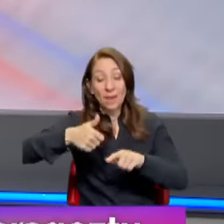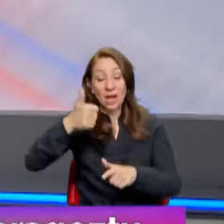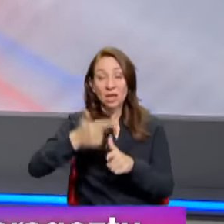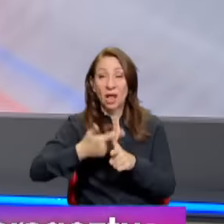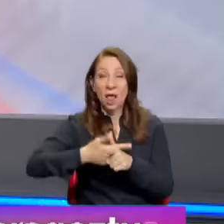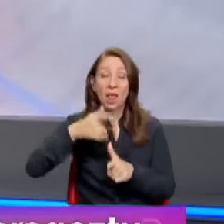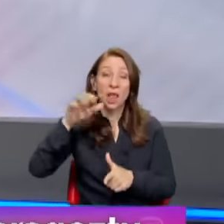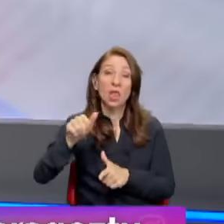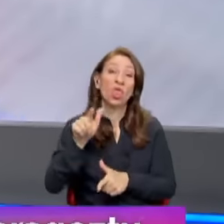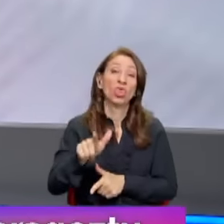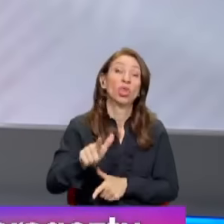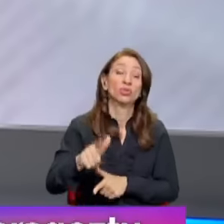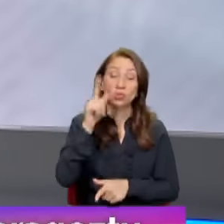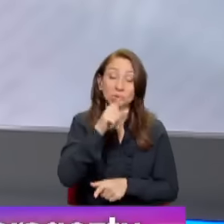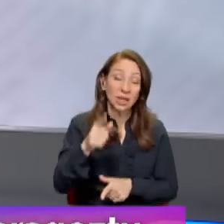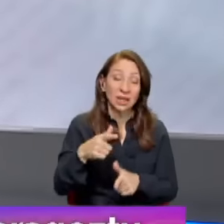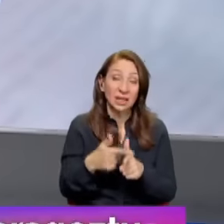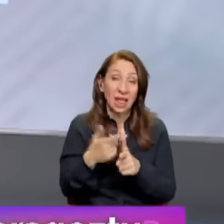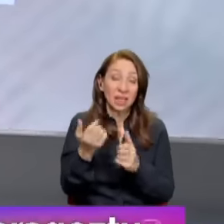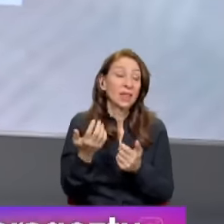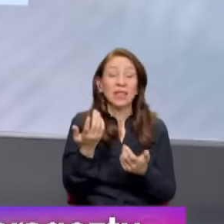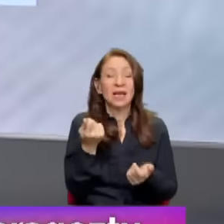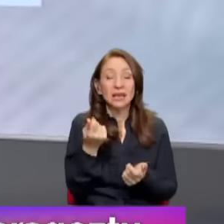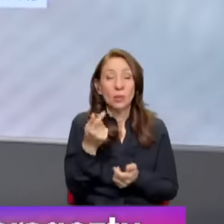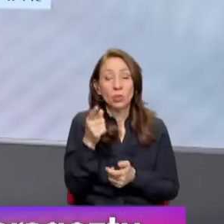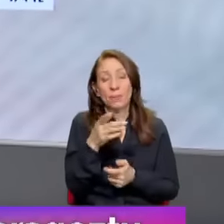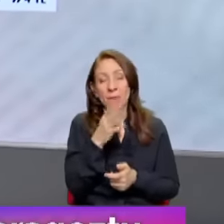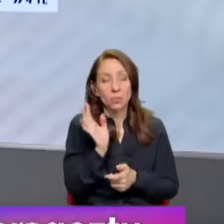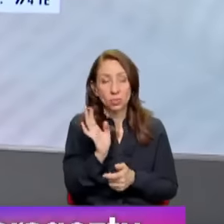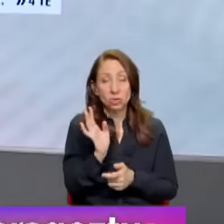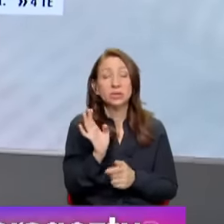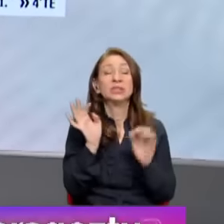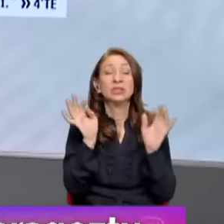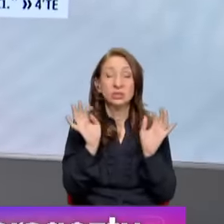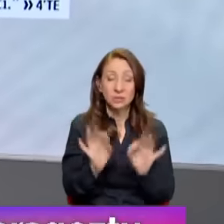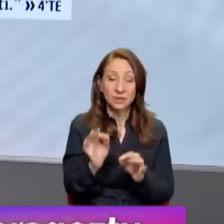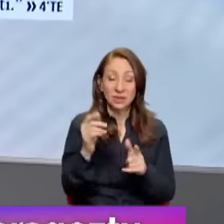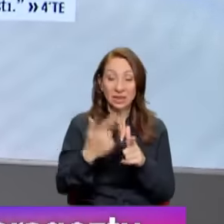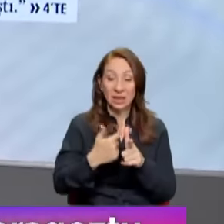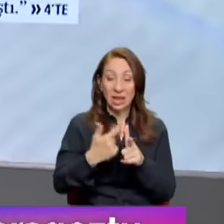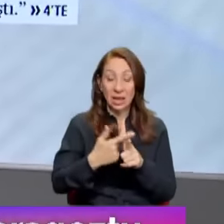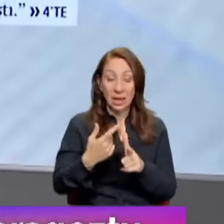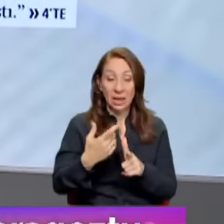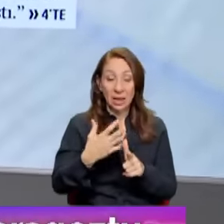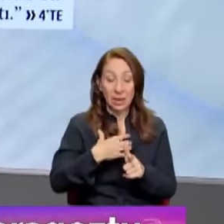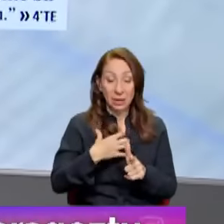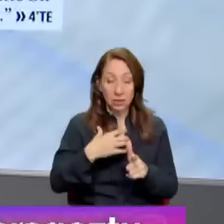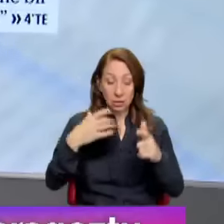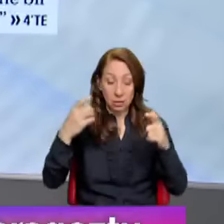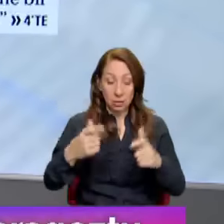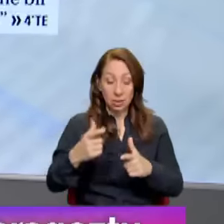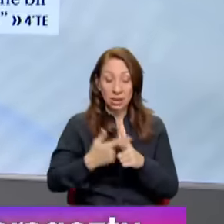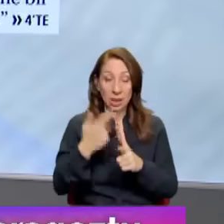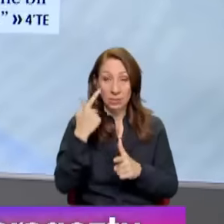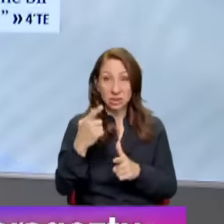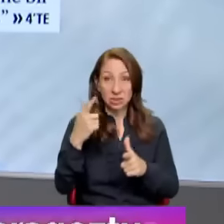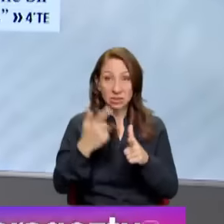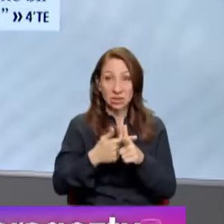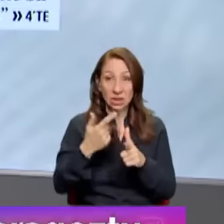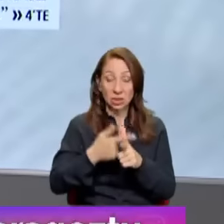da ihtiyacı oldu kiralan verdi ne kadar bunu bilmiyoruz şimdi kiralara kendi Memleketimizde kiralara bakalım